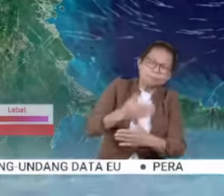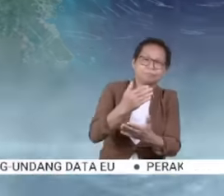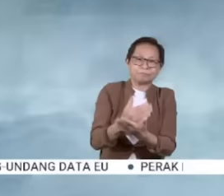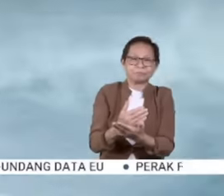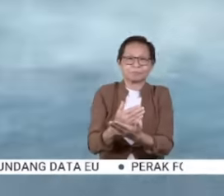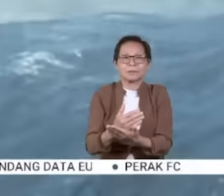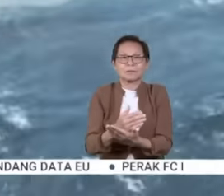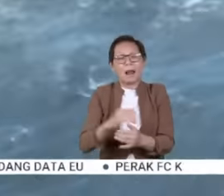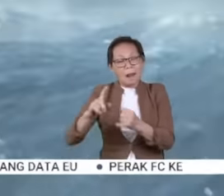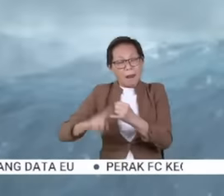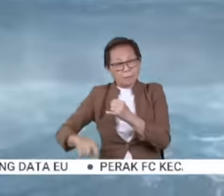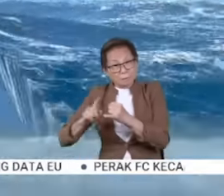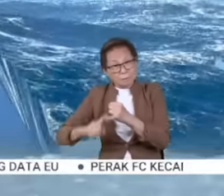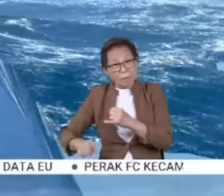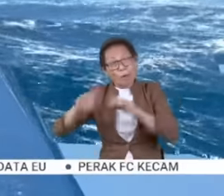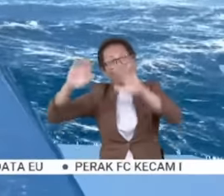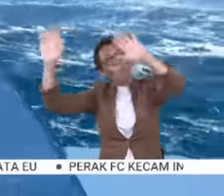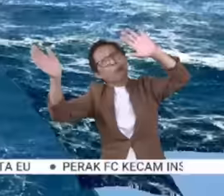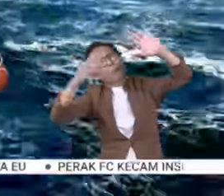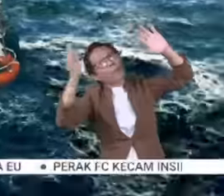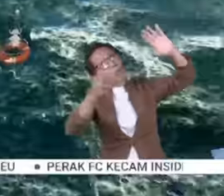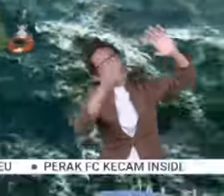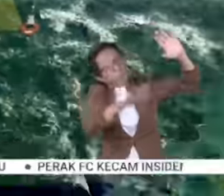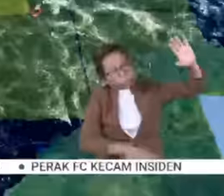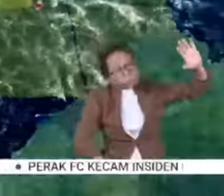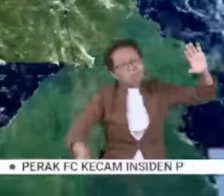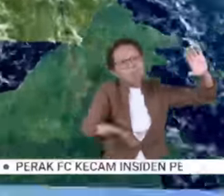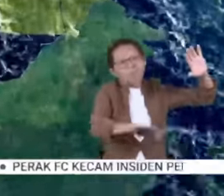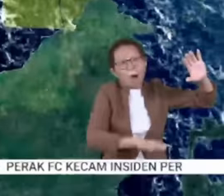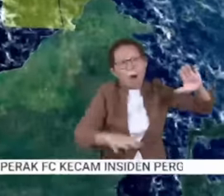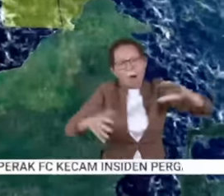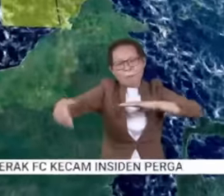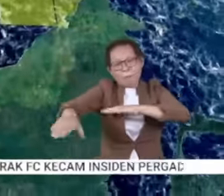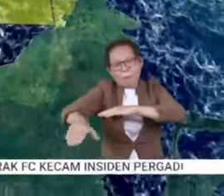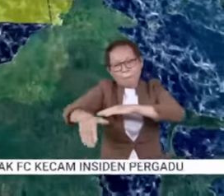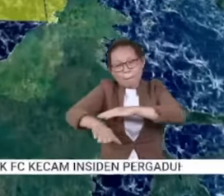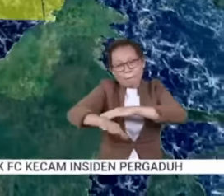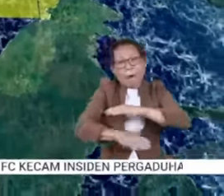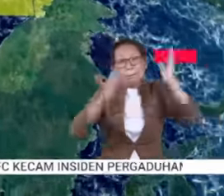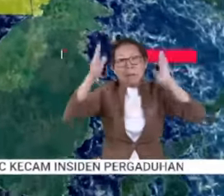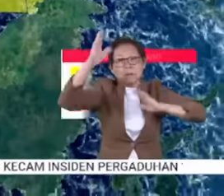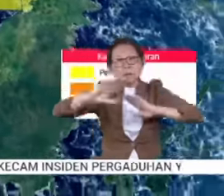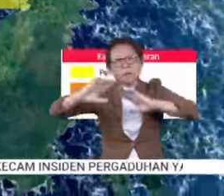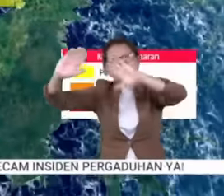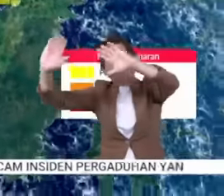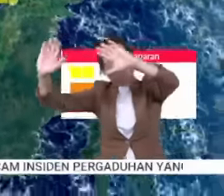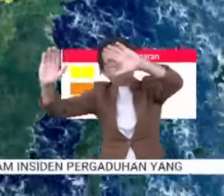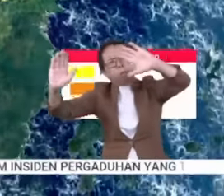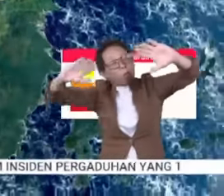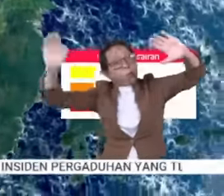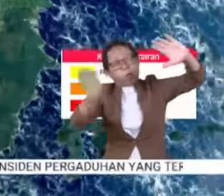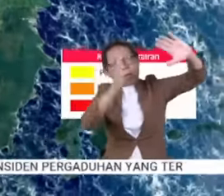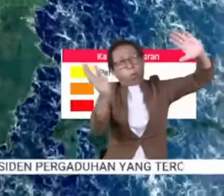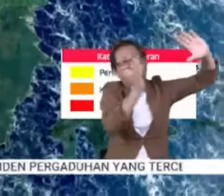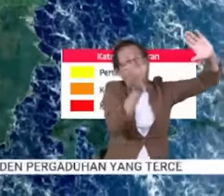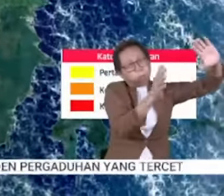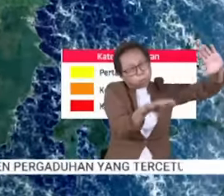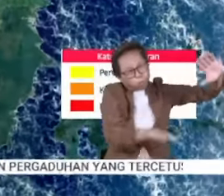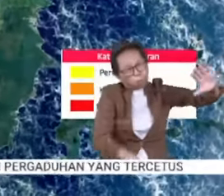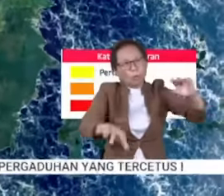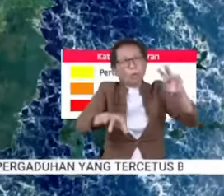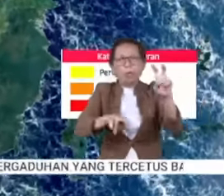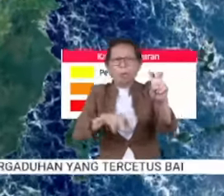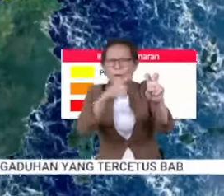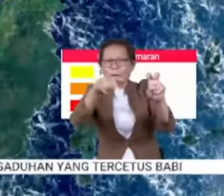dan akhirnya di sekitar beberapa perairan negara juga dilihat bergerak dengan agak kencang yaitu sekitar